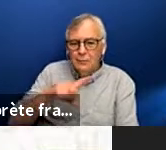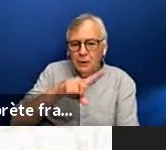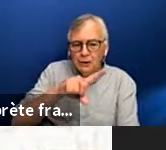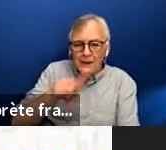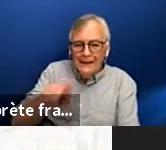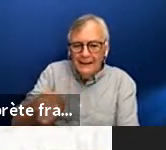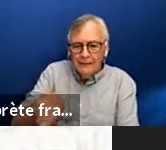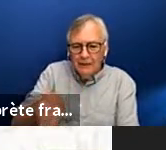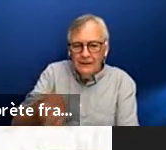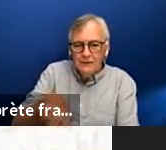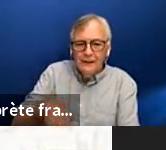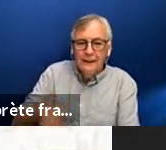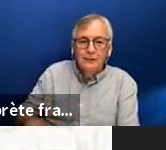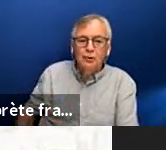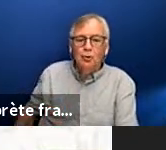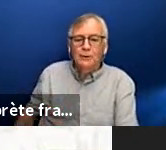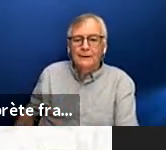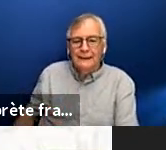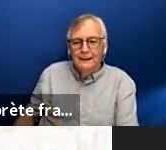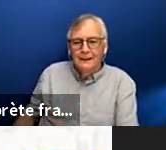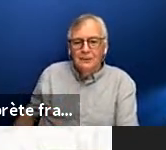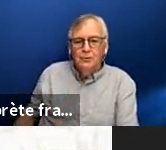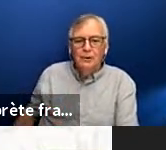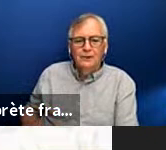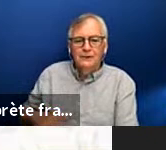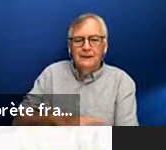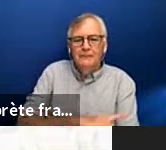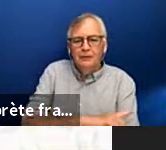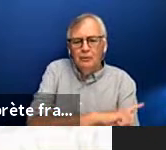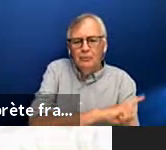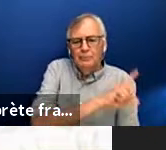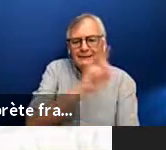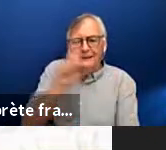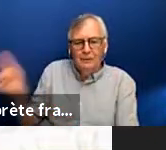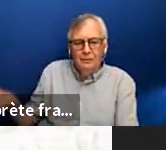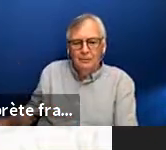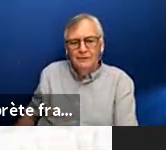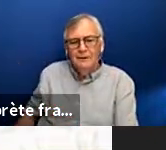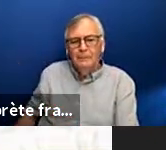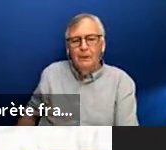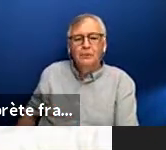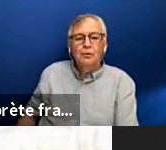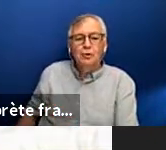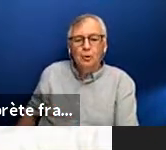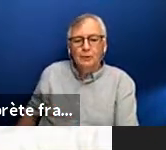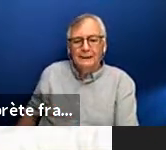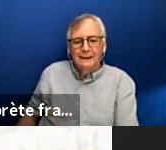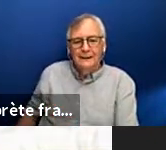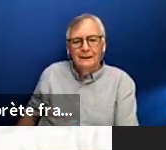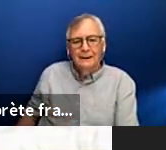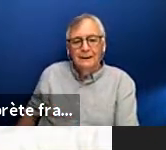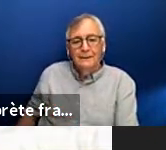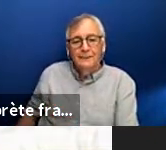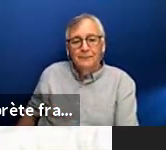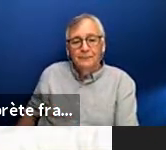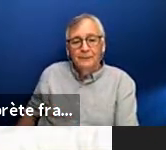Ça suit le soleil. Voyez le soleil, journée. Où est-ce que le soleil va d'une place à l'autre? Bonne journée.